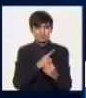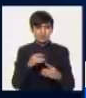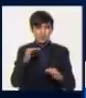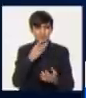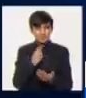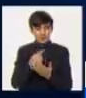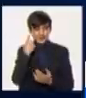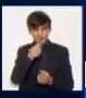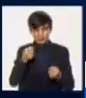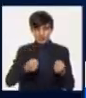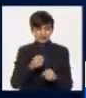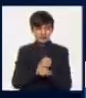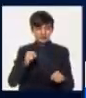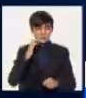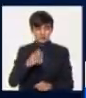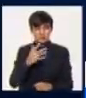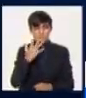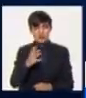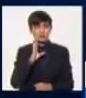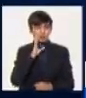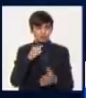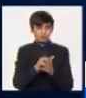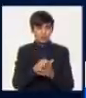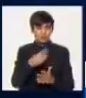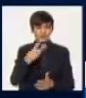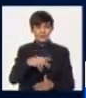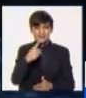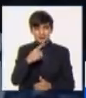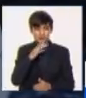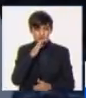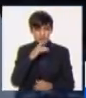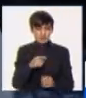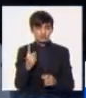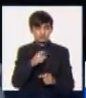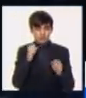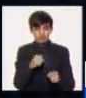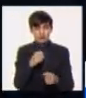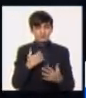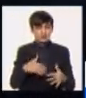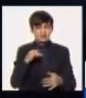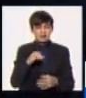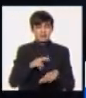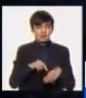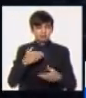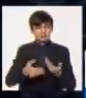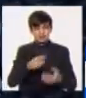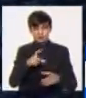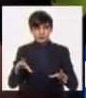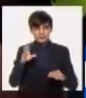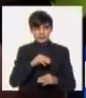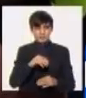личном автотранспорте. Это можно будет делать с 5 утра до 21 часа. Все полицейские посты пеших и патрульных регионов